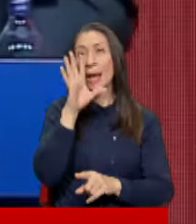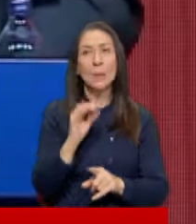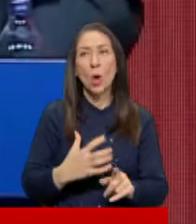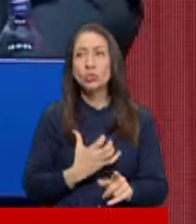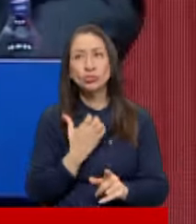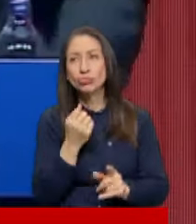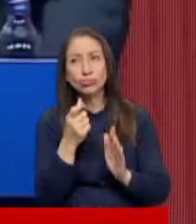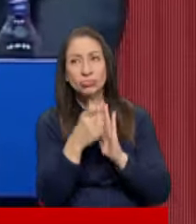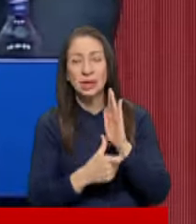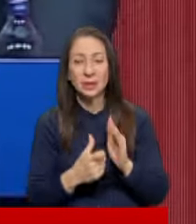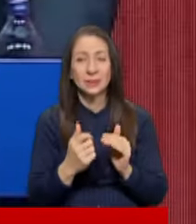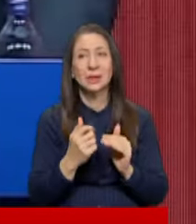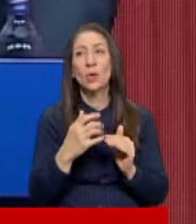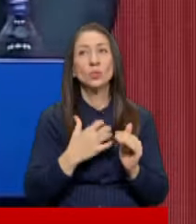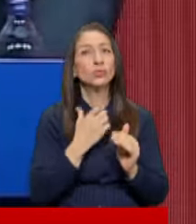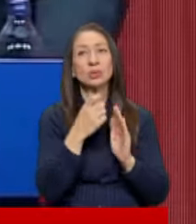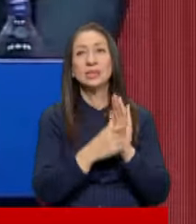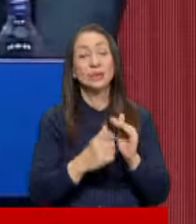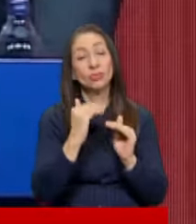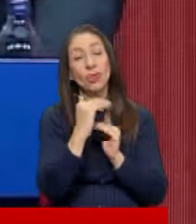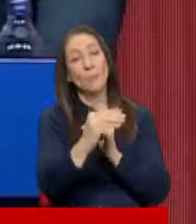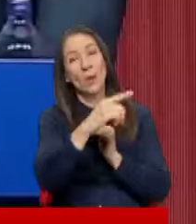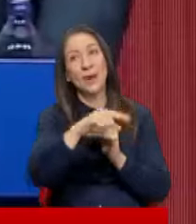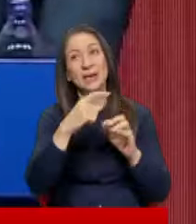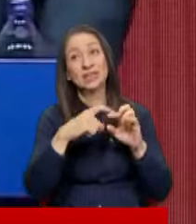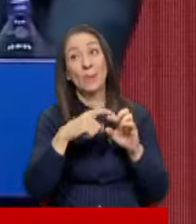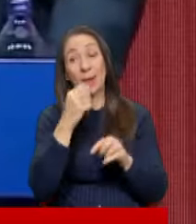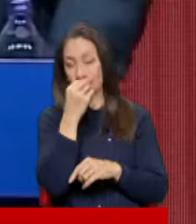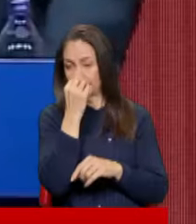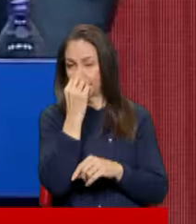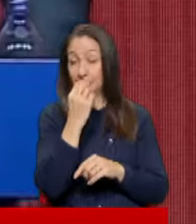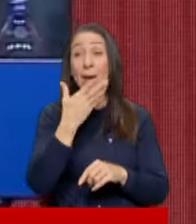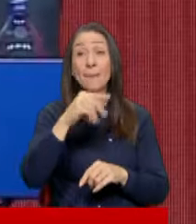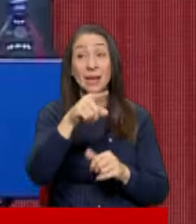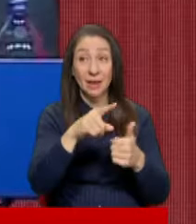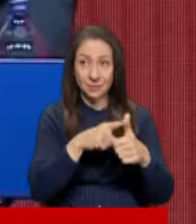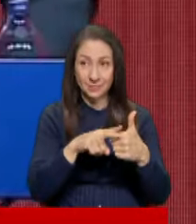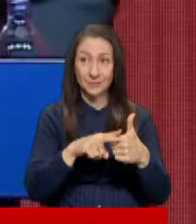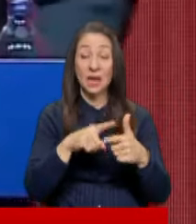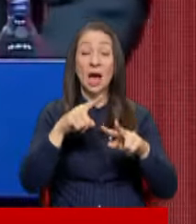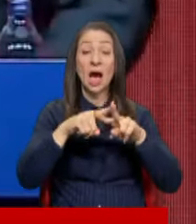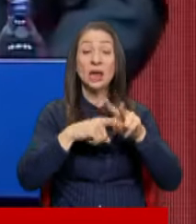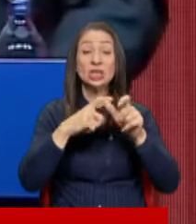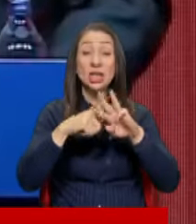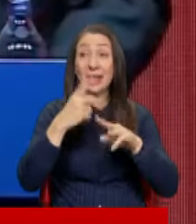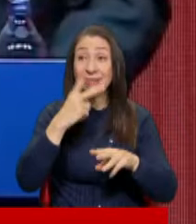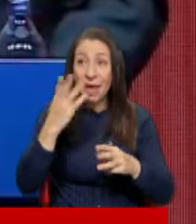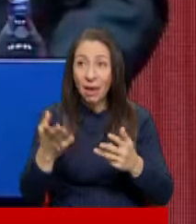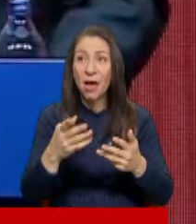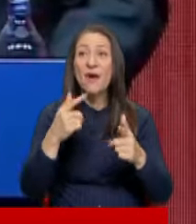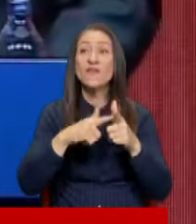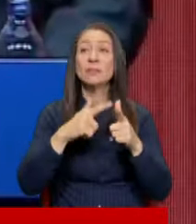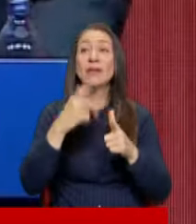reet Aziz reet vatandaş Recep'e emekliye Ayşe teyzeye